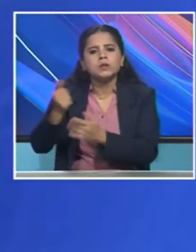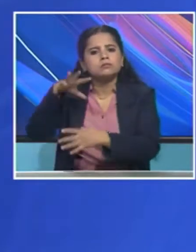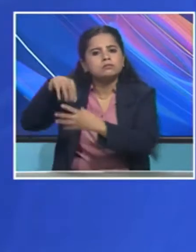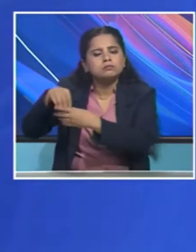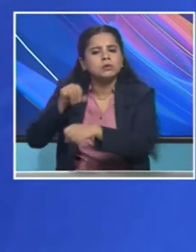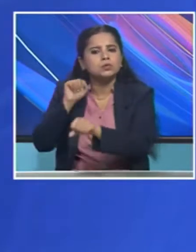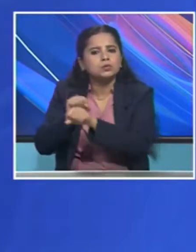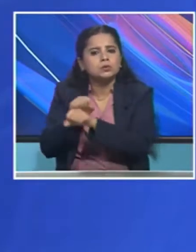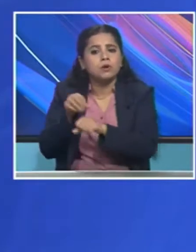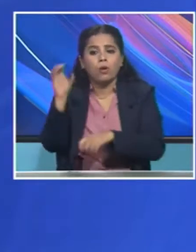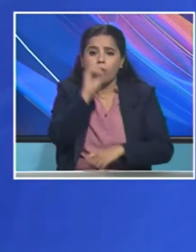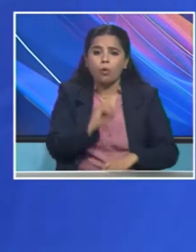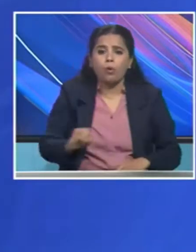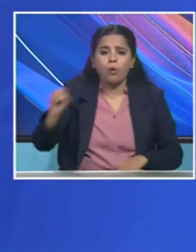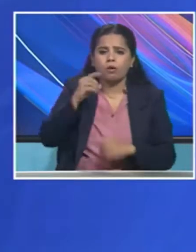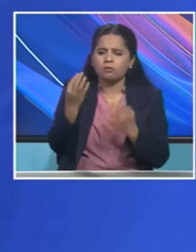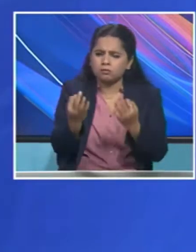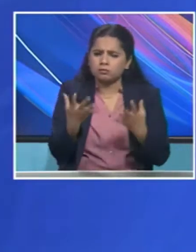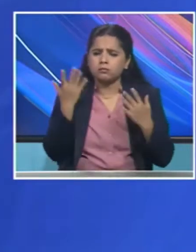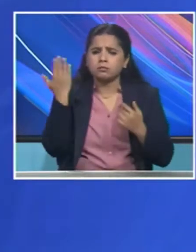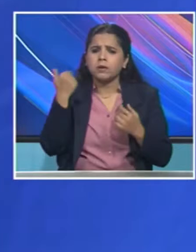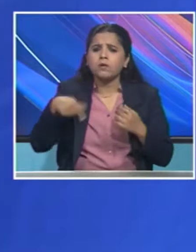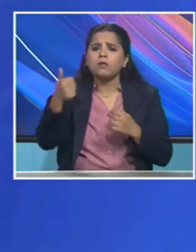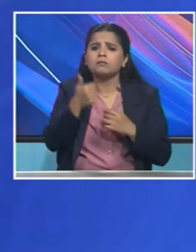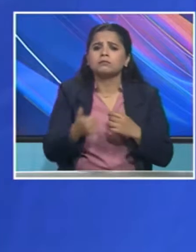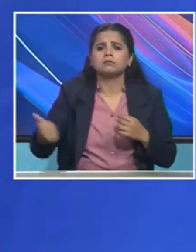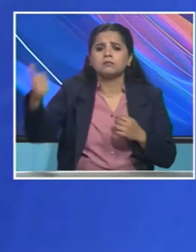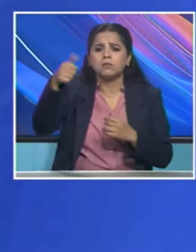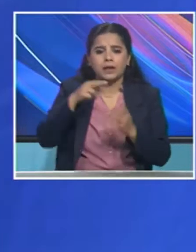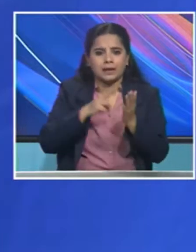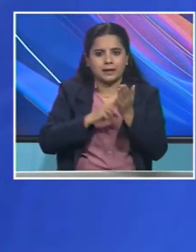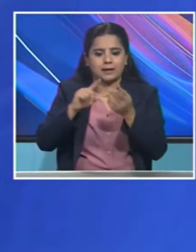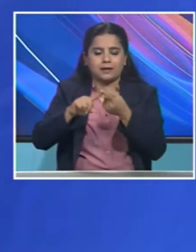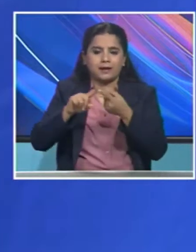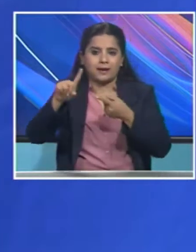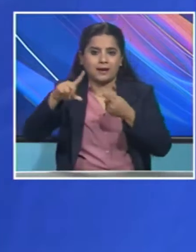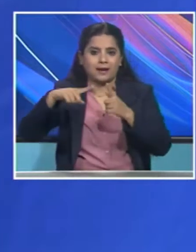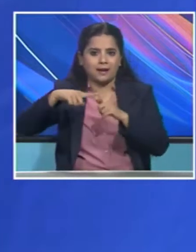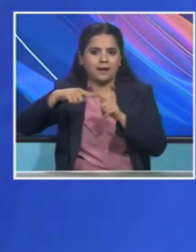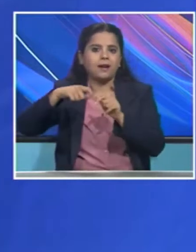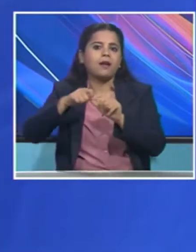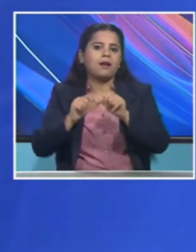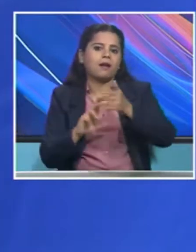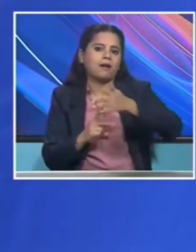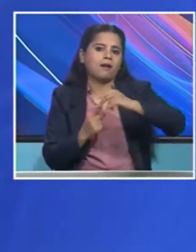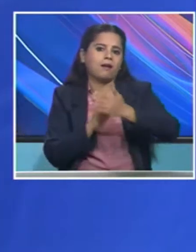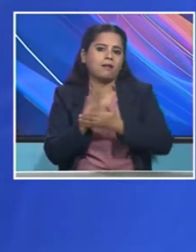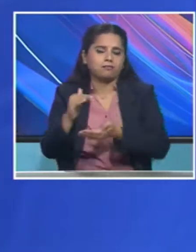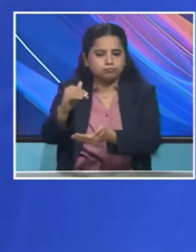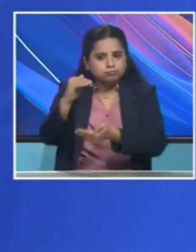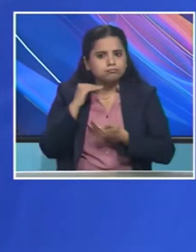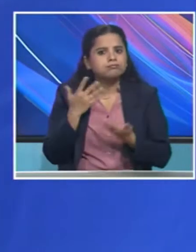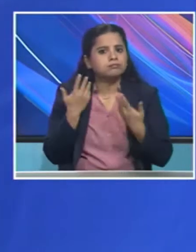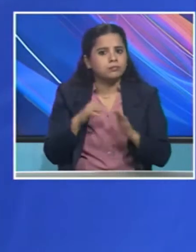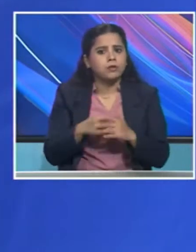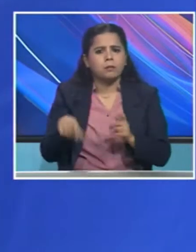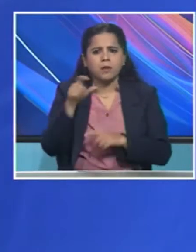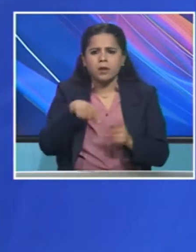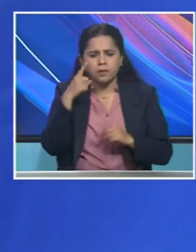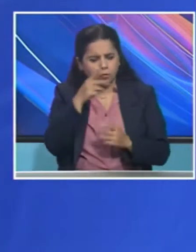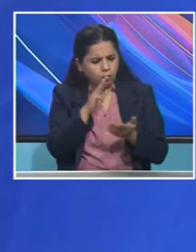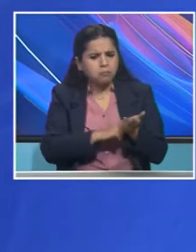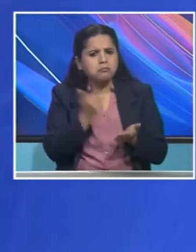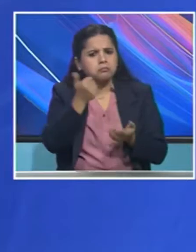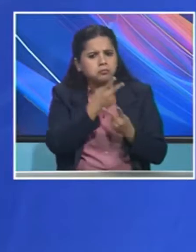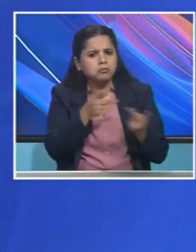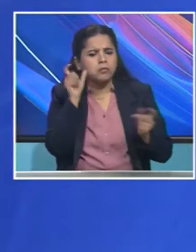ओडिशा में सर्वश्रेष्ठ विधायकों को मिलने वाला नीलकंठ पुरस्कार से भी नवाजा गया। एक विधायक के तौर पर उनका आचरण और गंभीरता